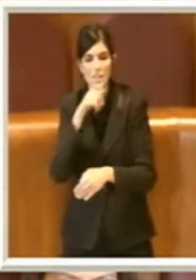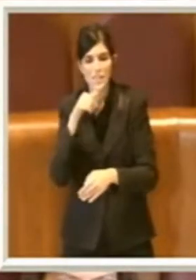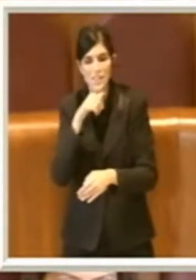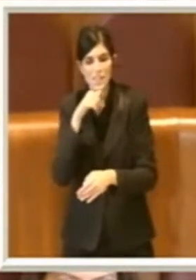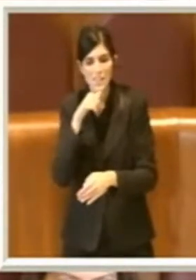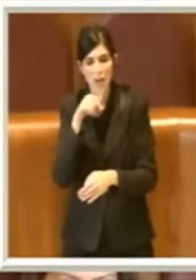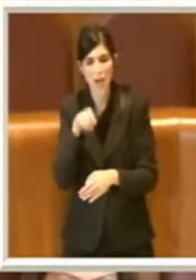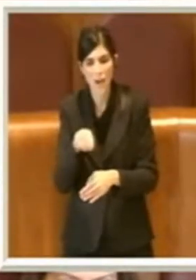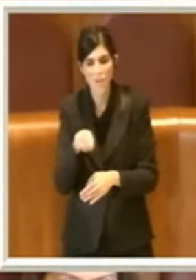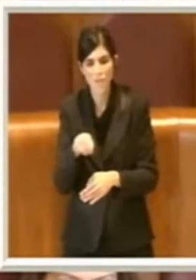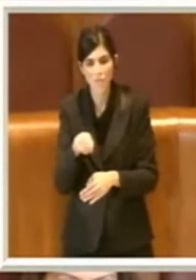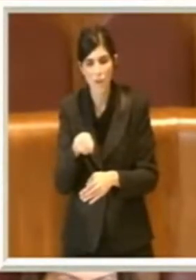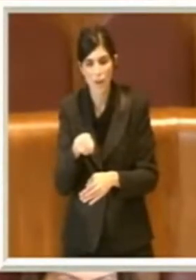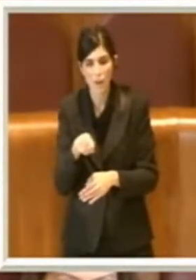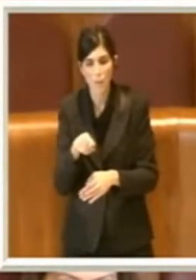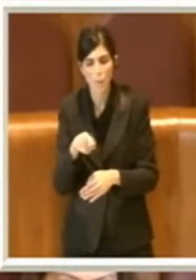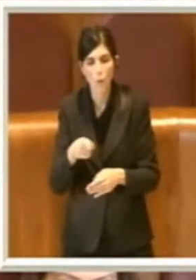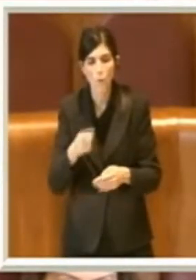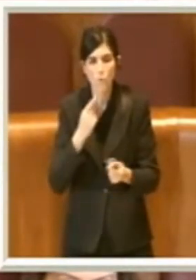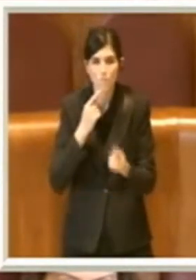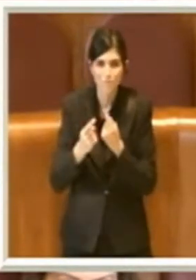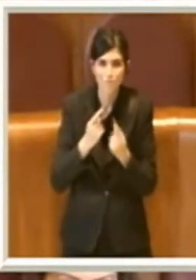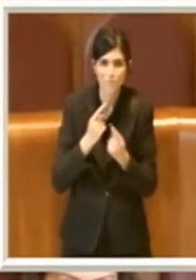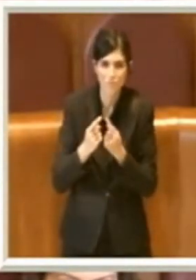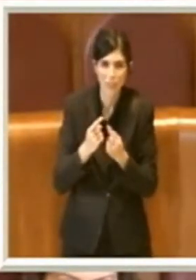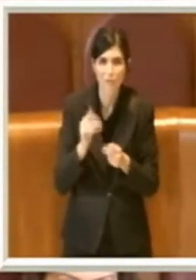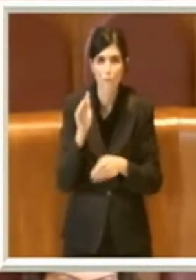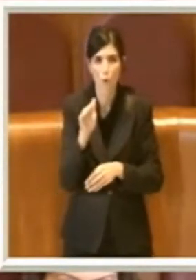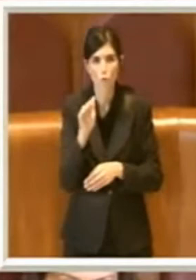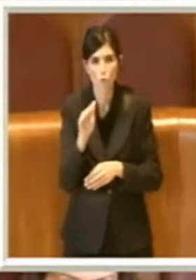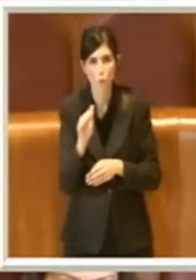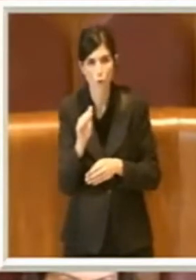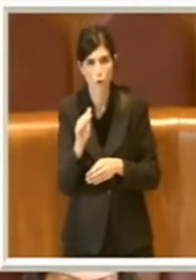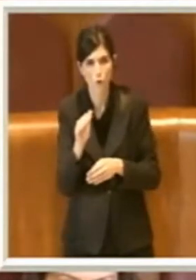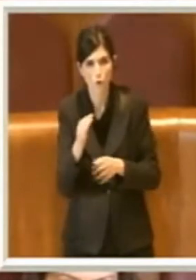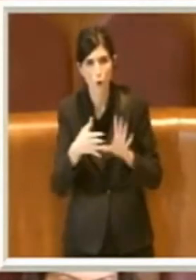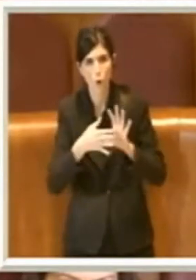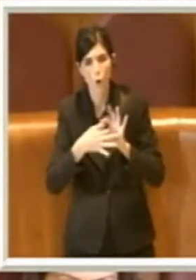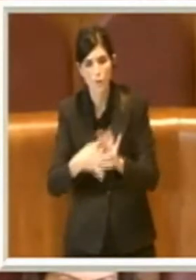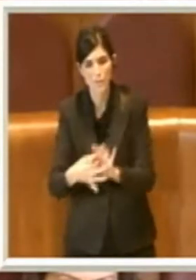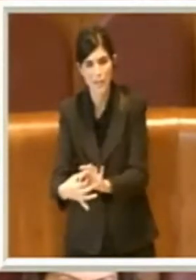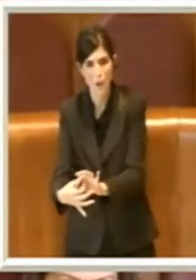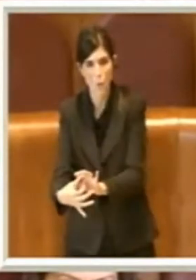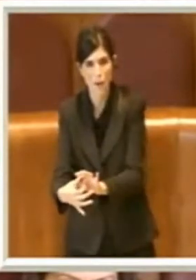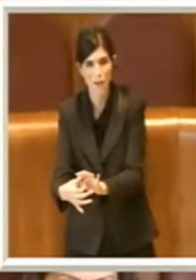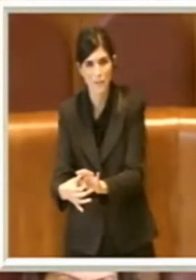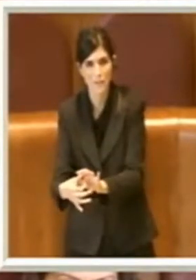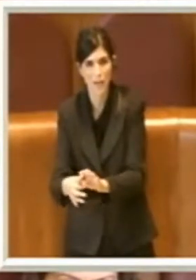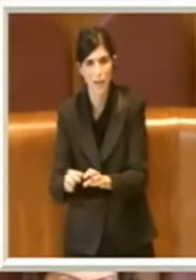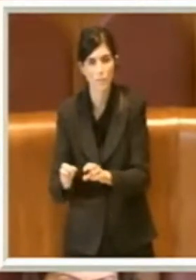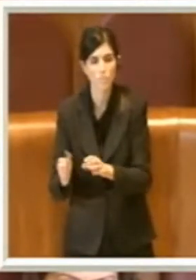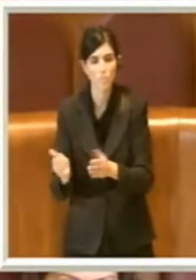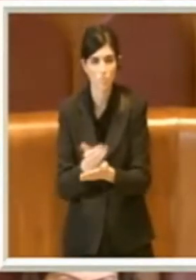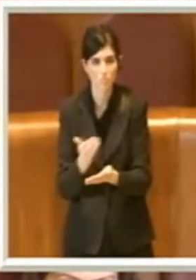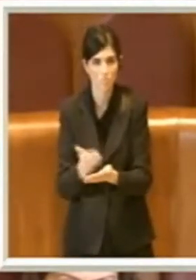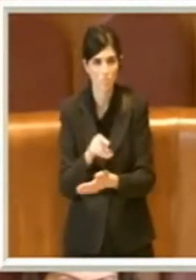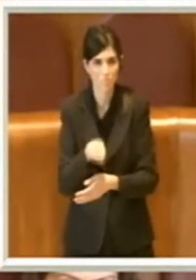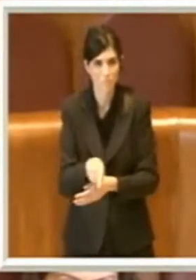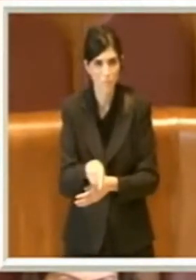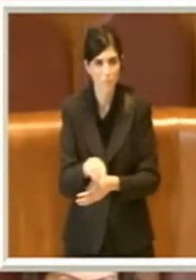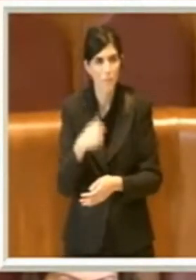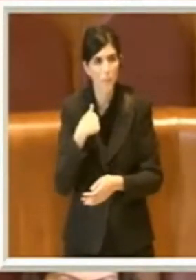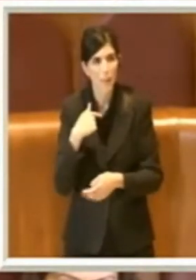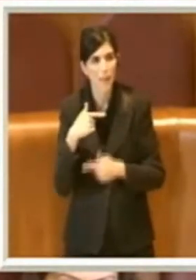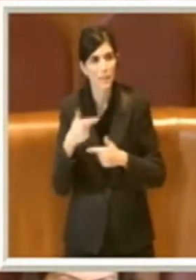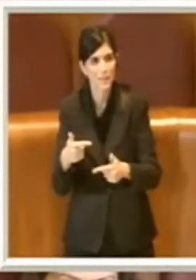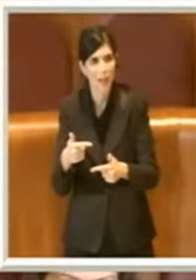ulteriori effetti del tavolo del decoro che diano un'adeguata comunicazione di questi effetti, in modo tale che non